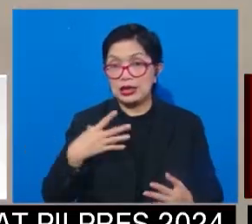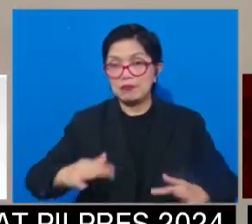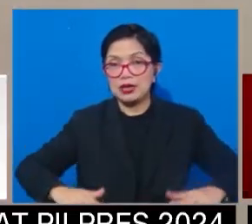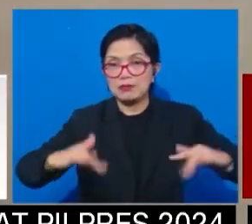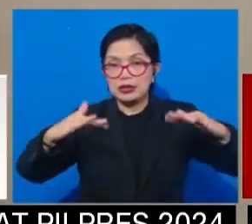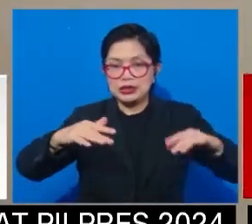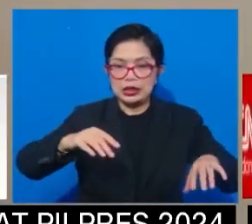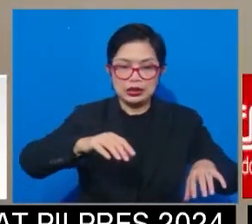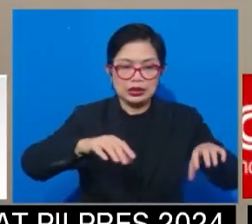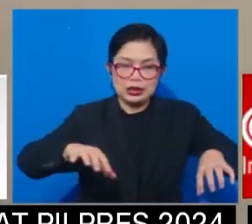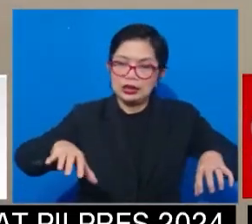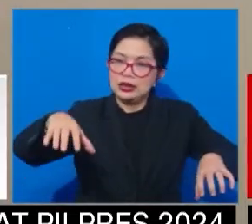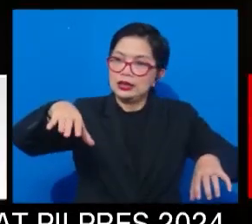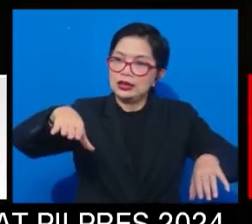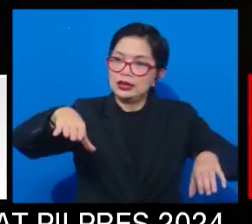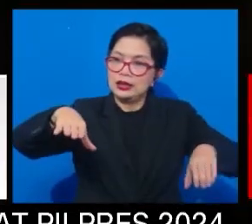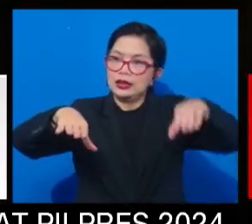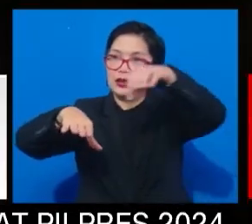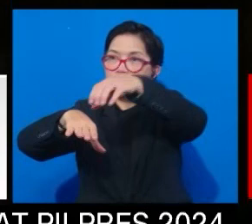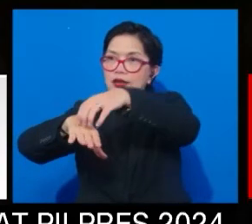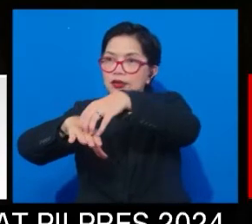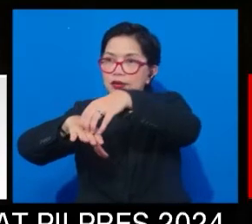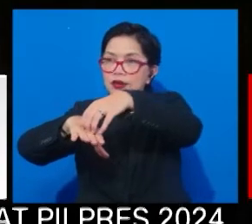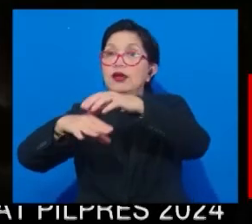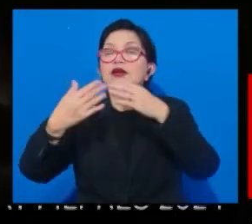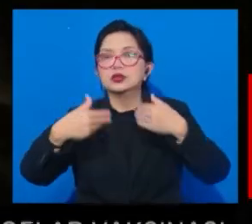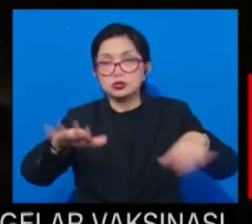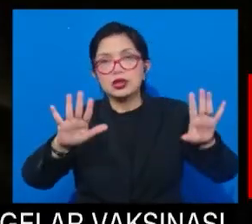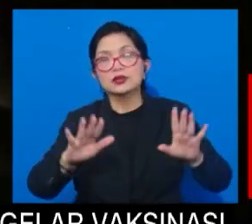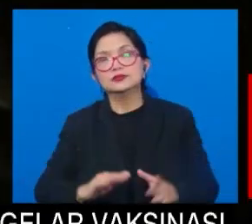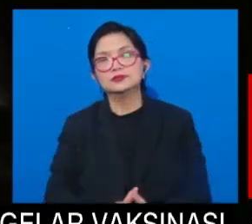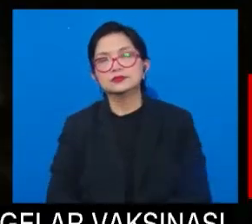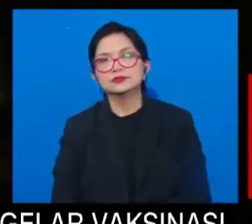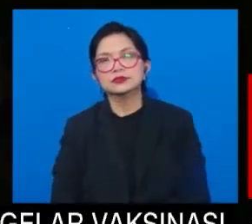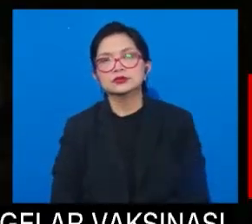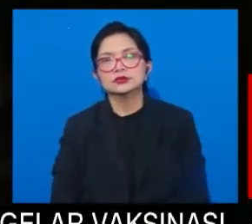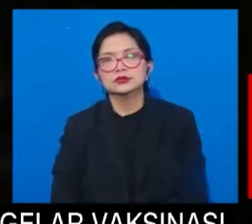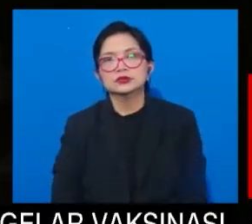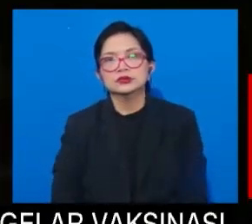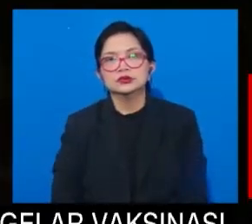yang lebih tinggi. Tim Liputan, CNN Indonesia.